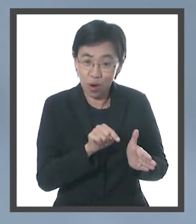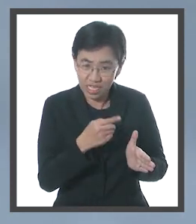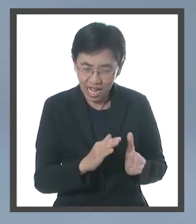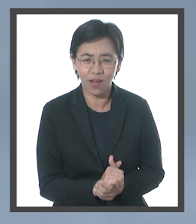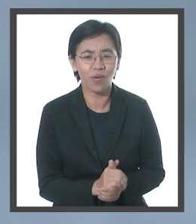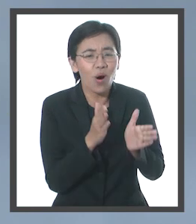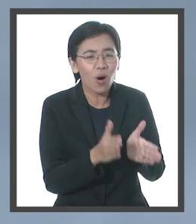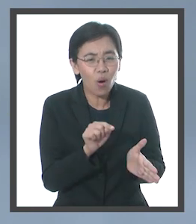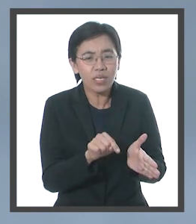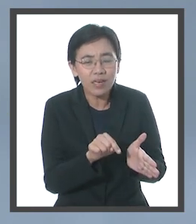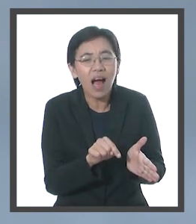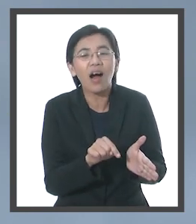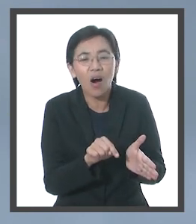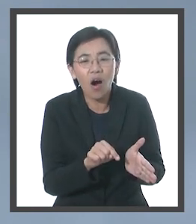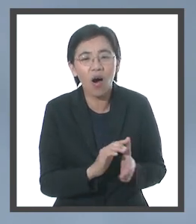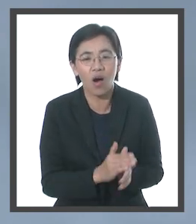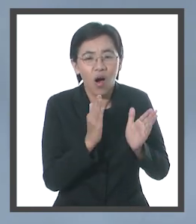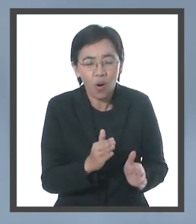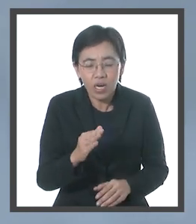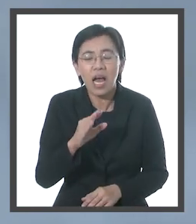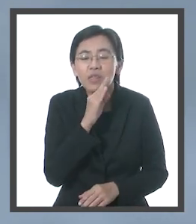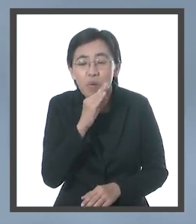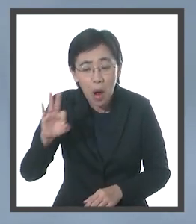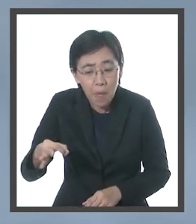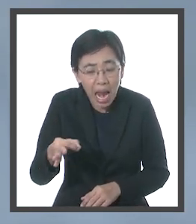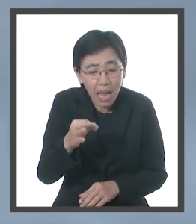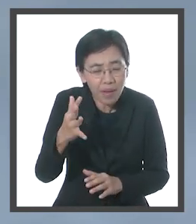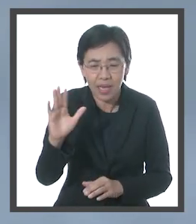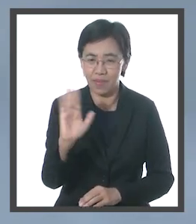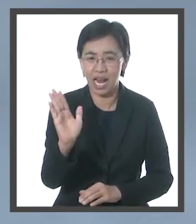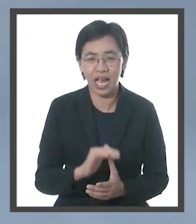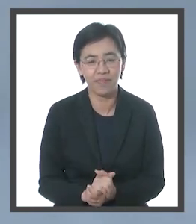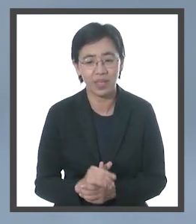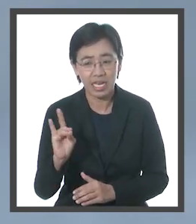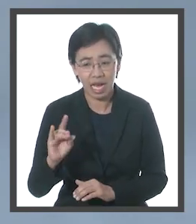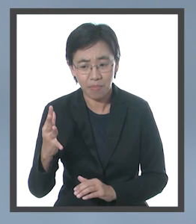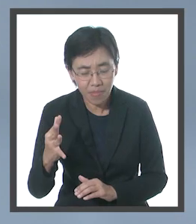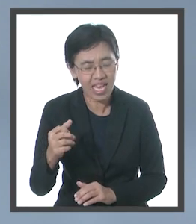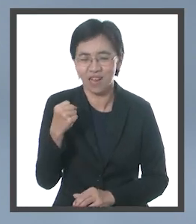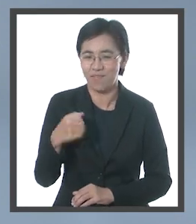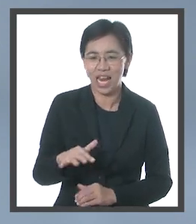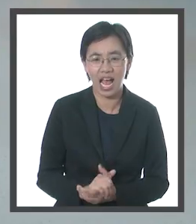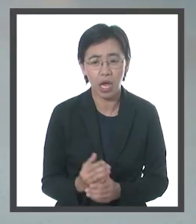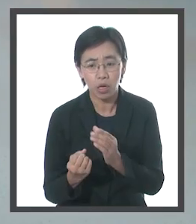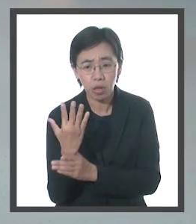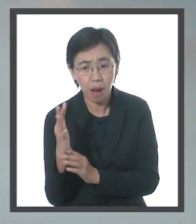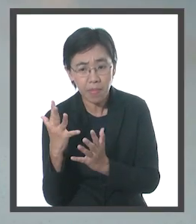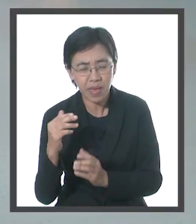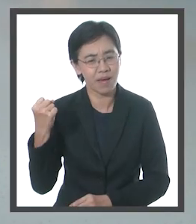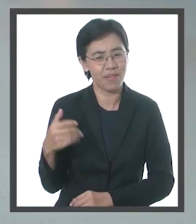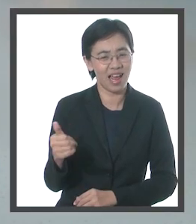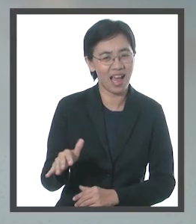คนอยู่โดยไม่มีแมลงก็ไม่ได ้ อยู่โดยไม่มีสัตว์ก็ไม่ได้อย ู่ โดยไม่มีต้นไม้ก็ไม่ได้